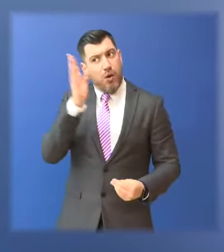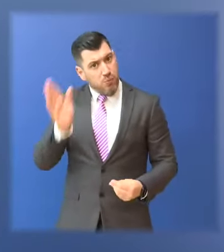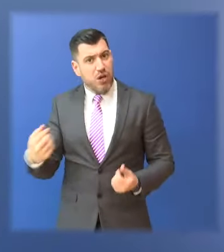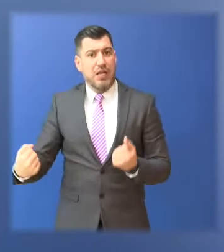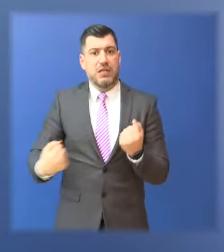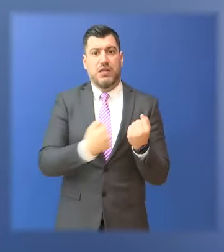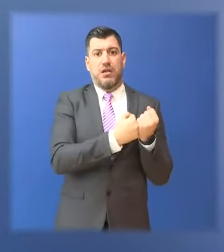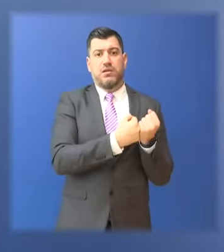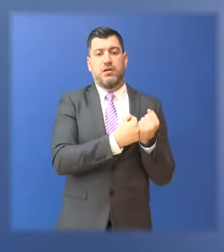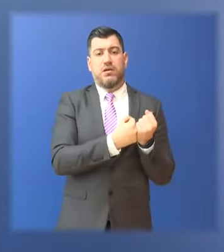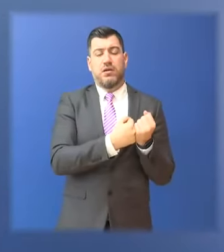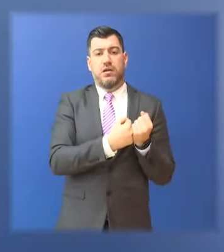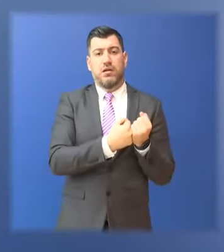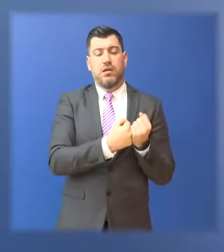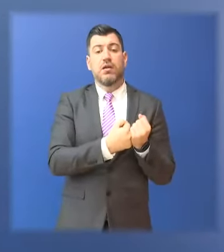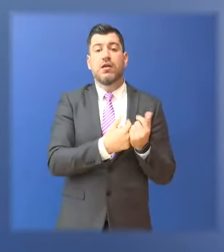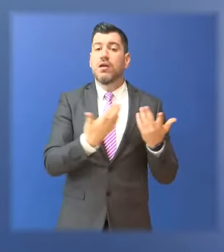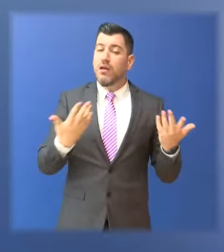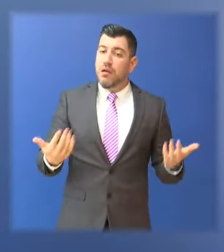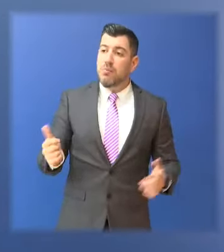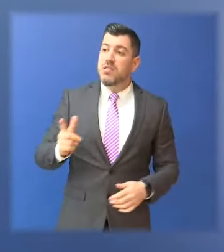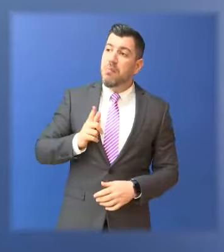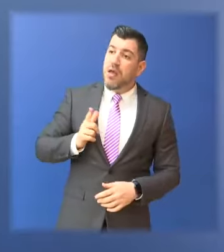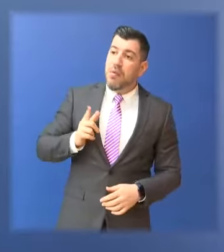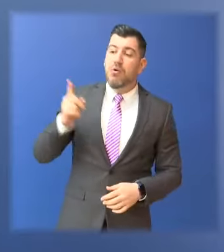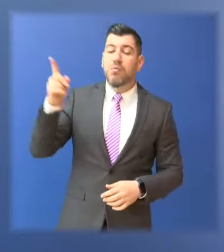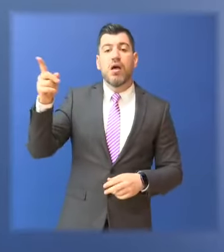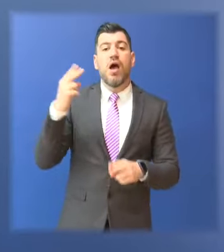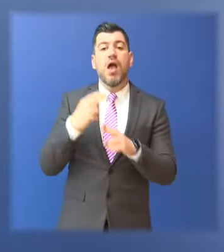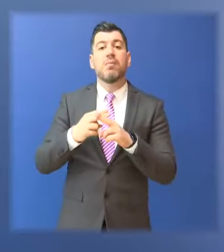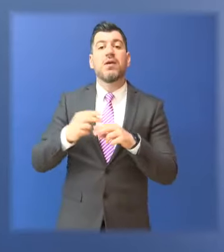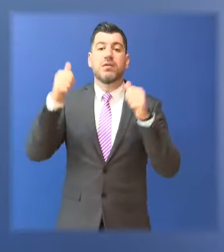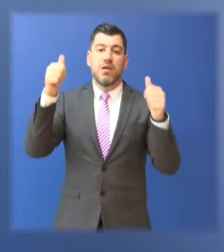ανακοινώσεις της αξιωματικής αντιπολίτευσης.